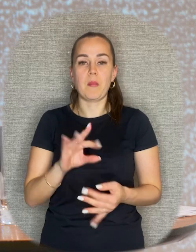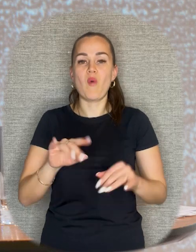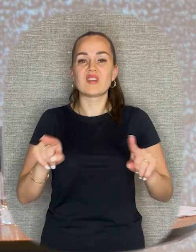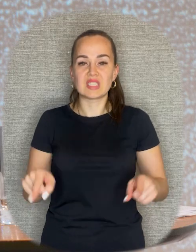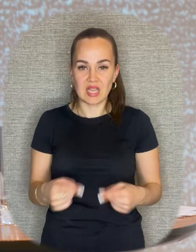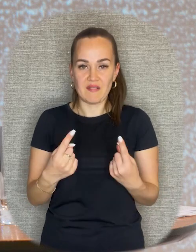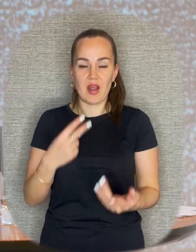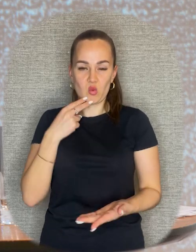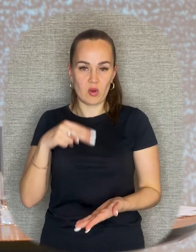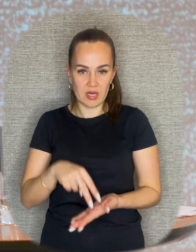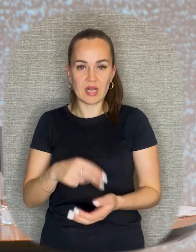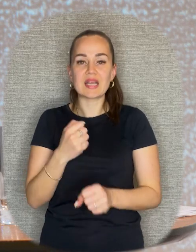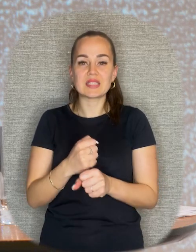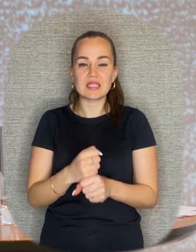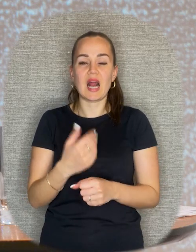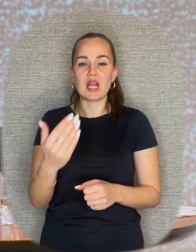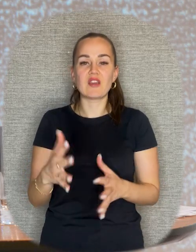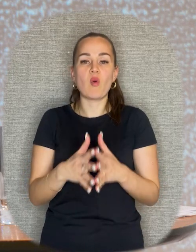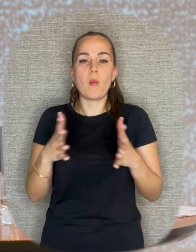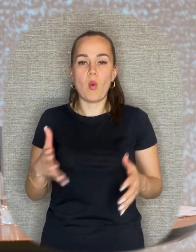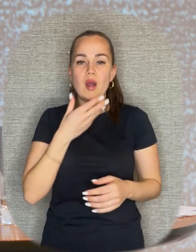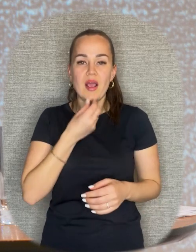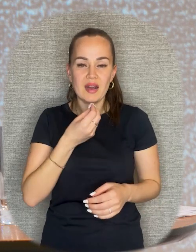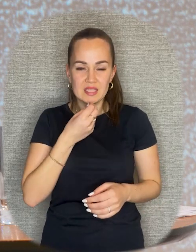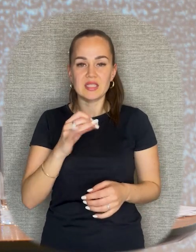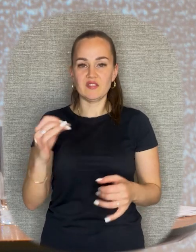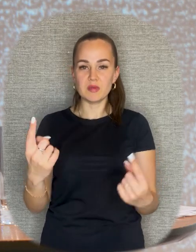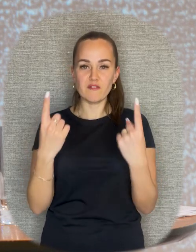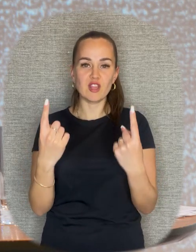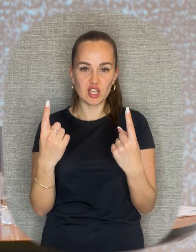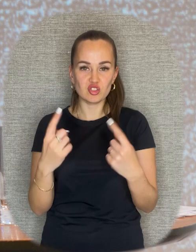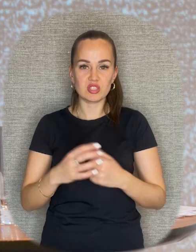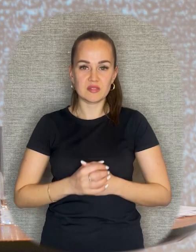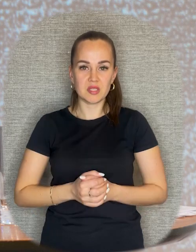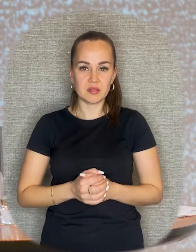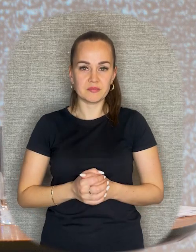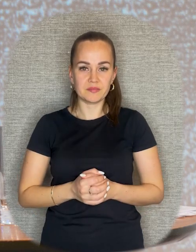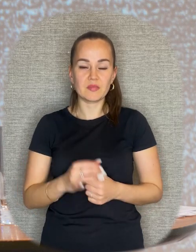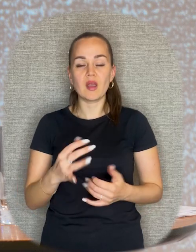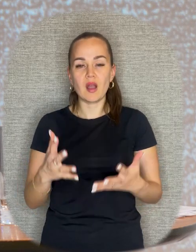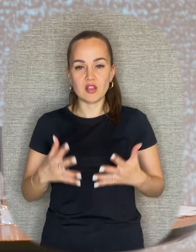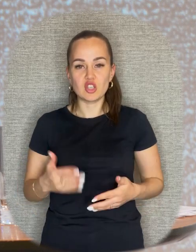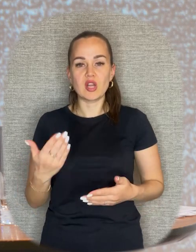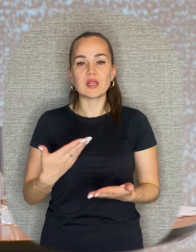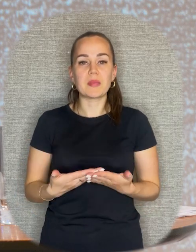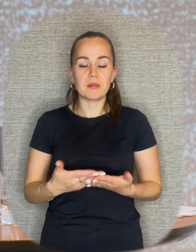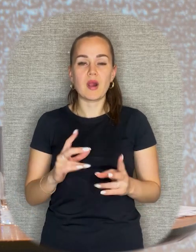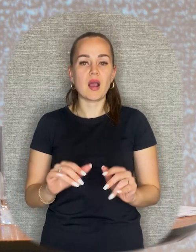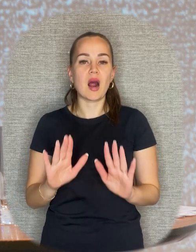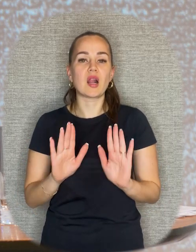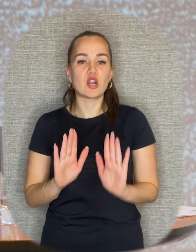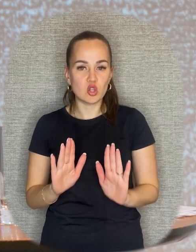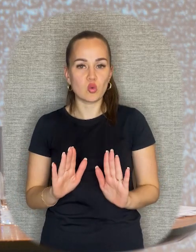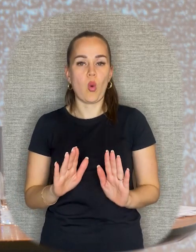должны были способствовать реализации главного принципа положенного в основу восстановления Ленинграда сделать его ещё